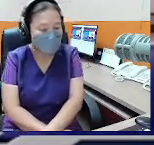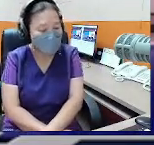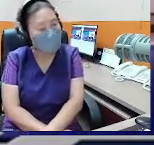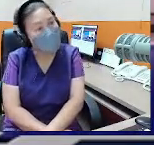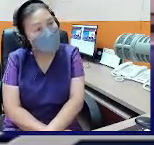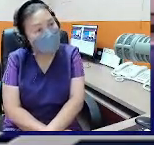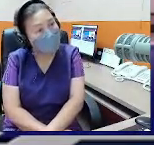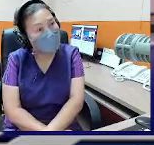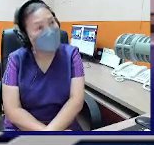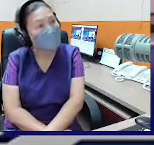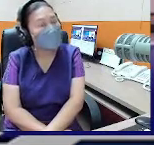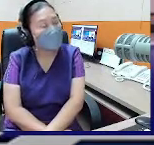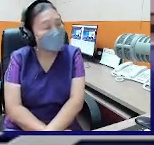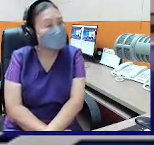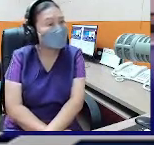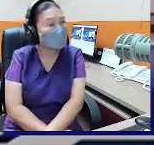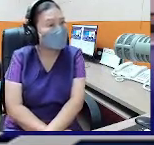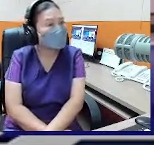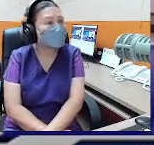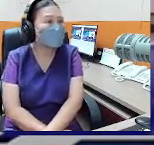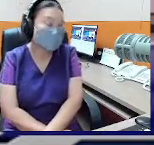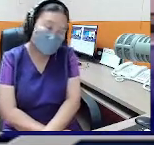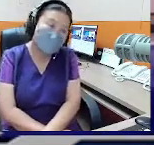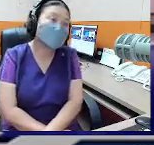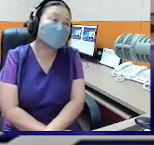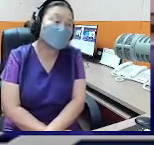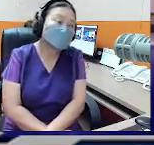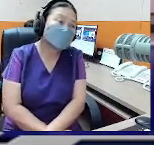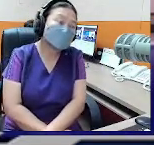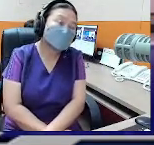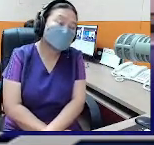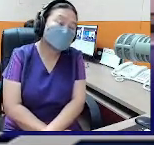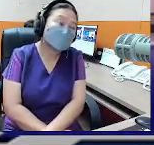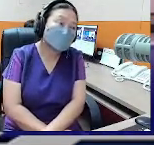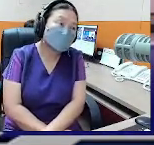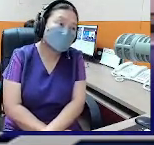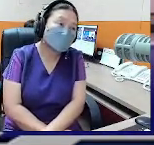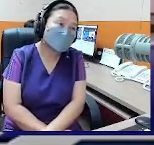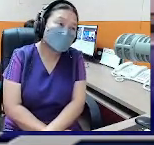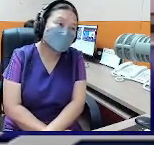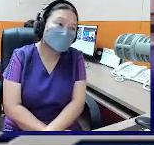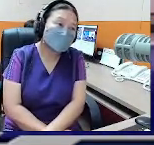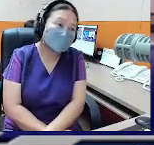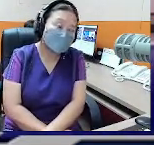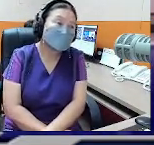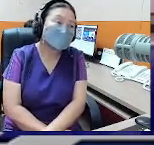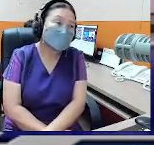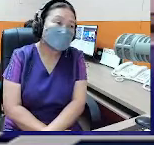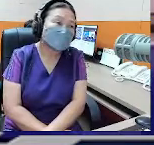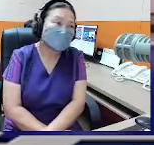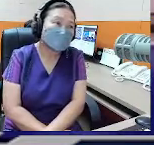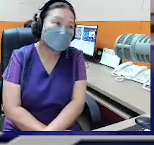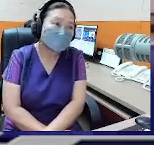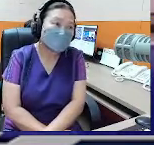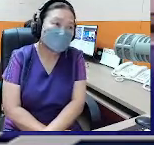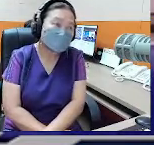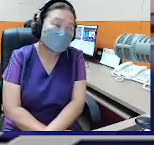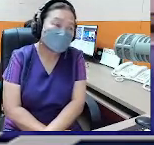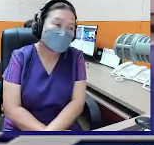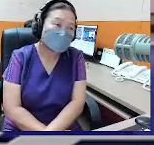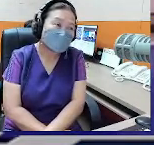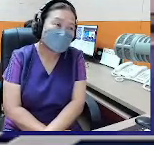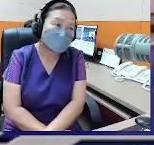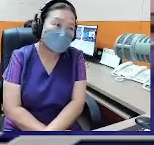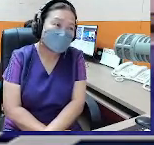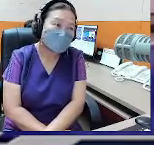ามีชมรมของนักศึกษาเพื่อให้ชมรมผู้ประกอบการนะคะให้นักศึกษาเข้ามาปรึกษาในเรื่องของการทำธุรกิจซึ่งตอนนี้นักศึกษาก็เริ่มที่จะ